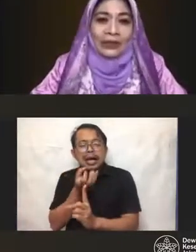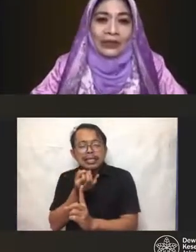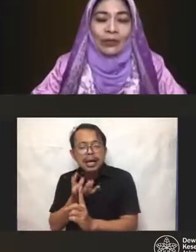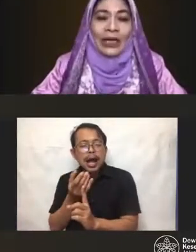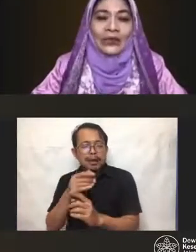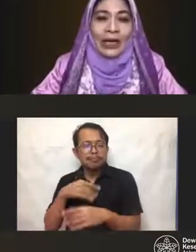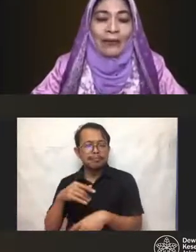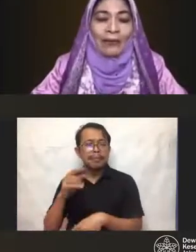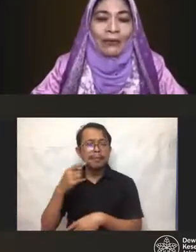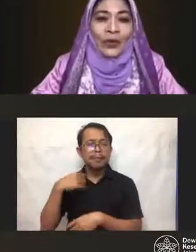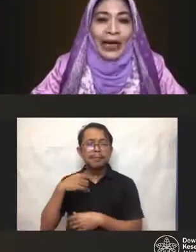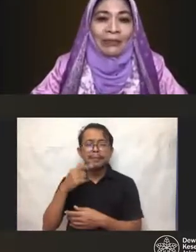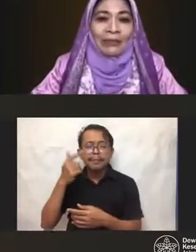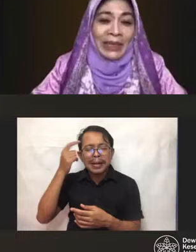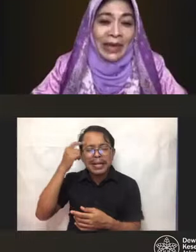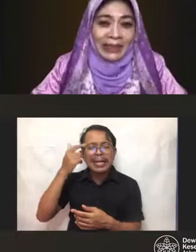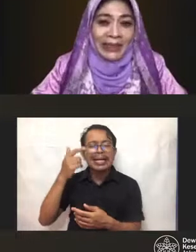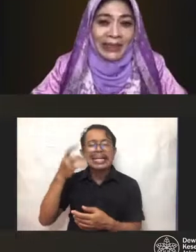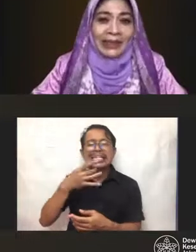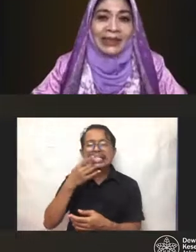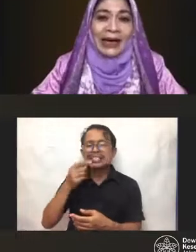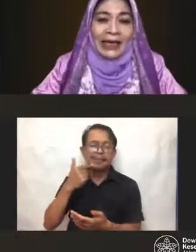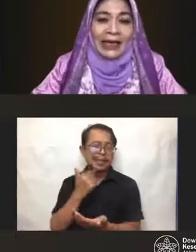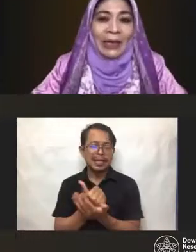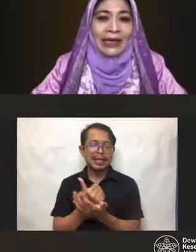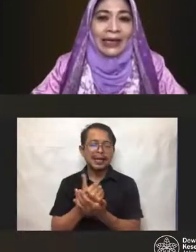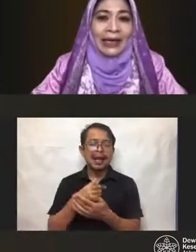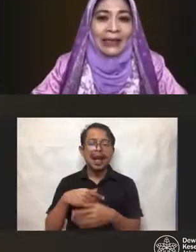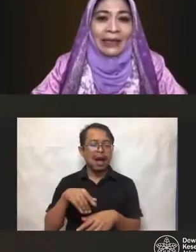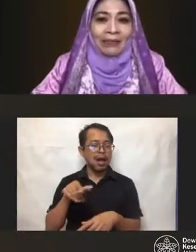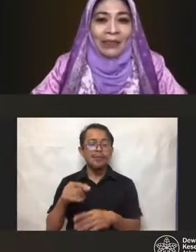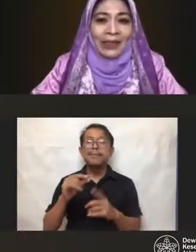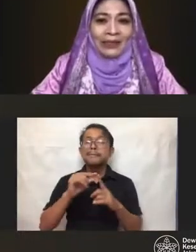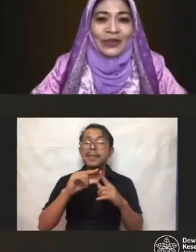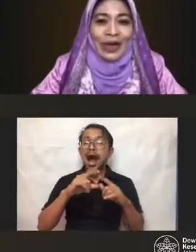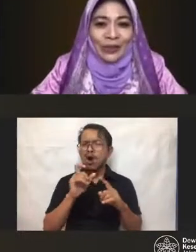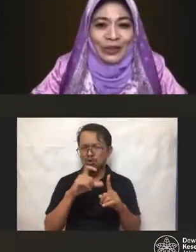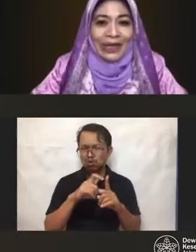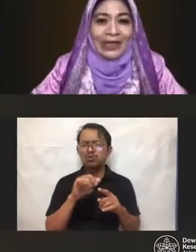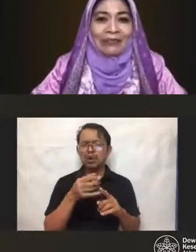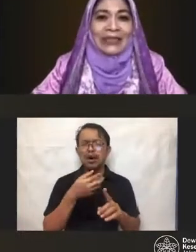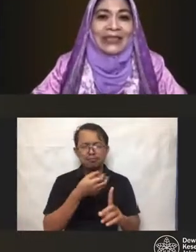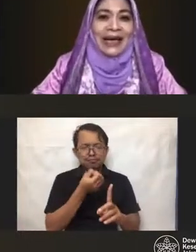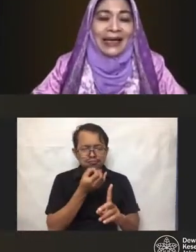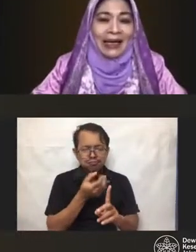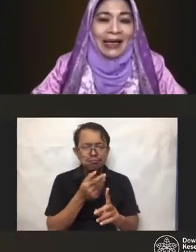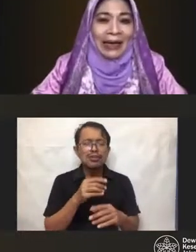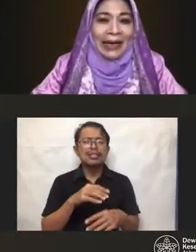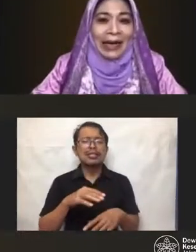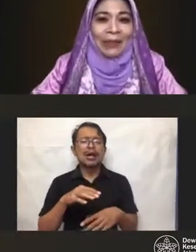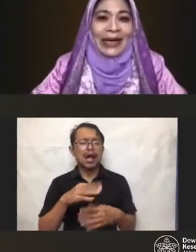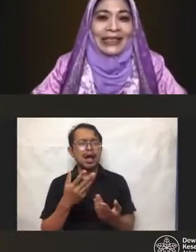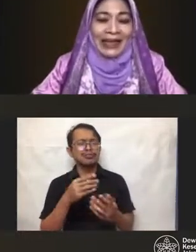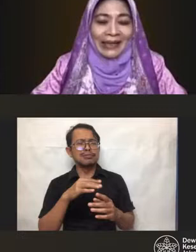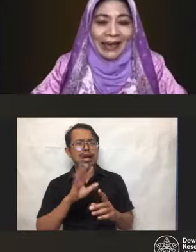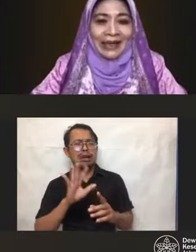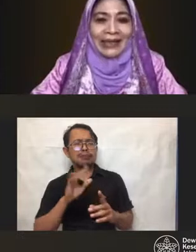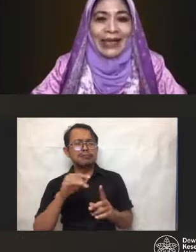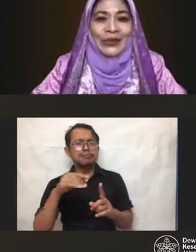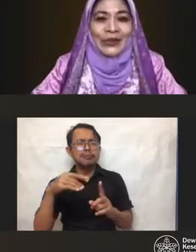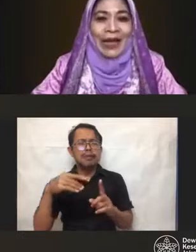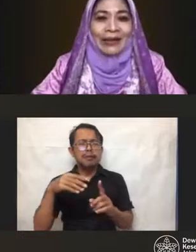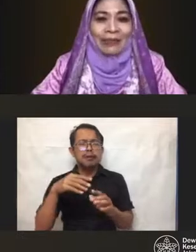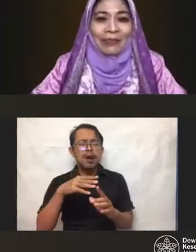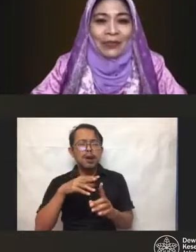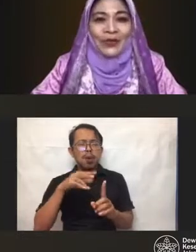PAUD semoga sudah mulai membenahi diri, tidak lagi mengajarkan ujaran-ujaran kebencian, ya, pandangan-pandangan sektarian,